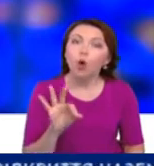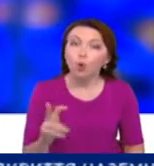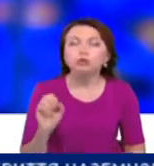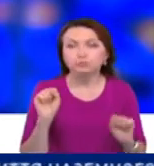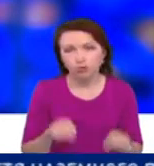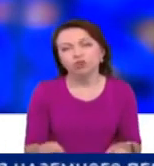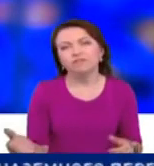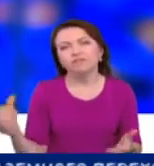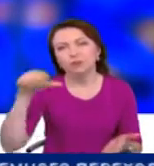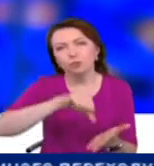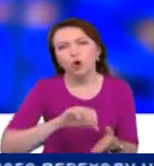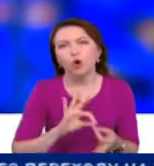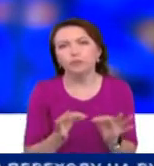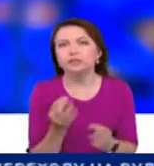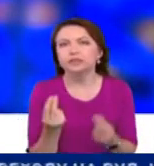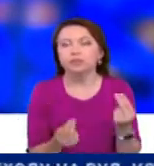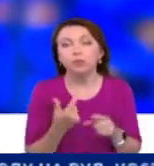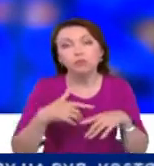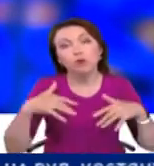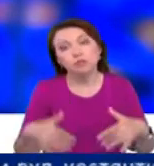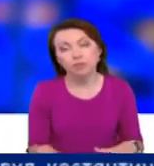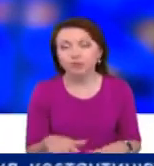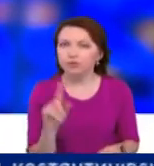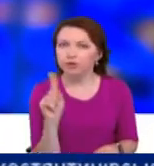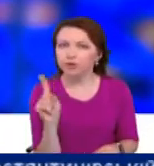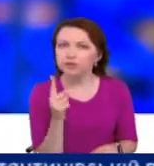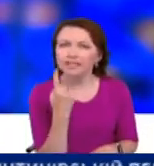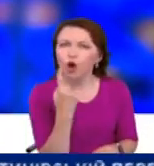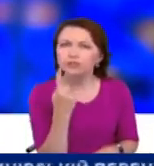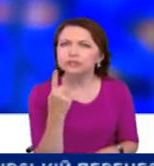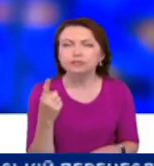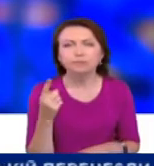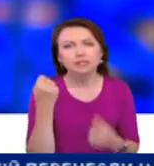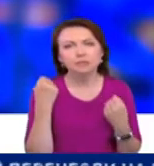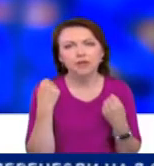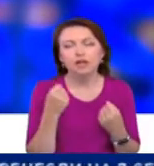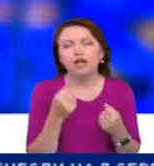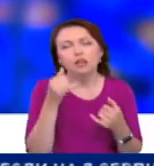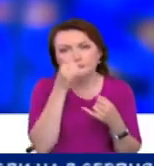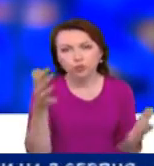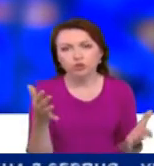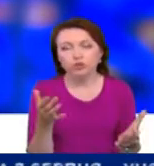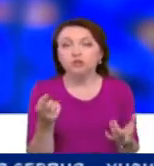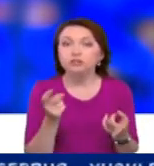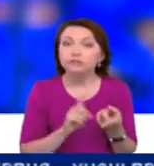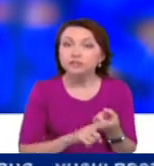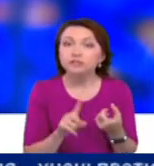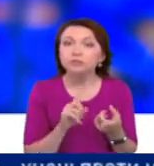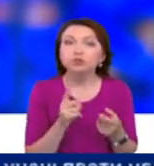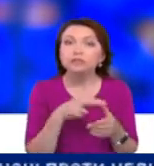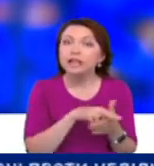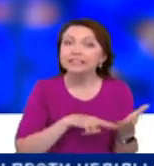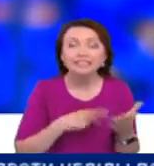сможет выступать на Олимпийских играх. Поэтому расслабляться ни один спортсмен, ни одной сборной не может в связи с тем, что они являются